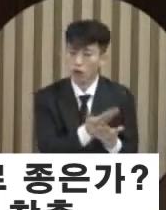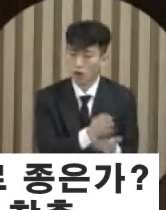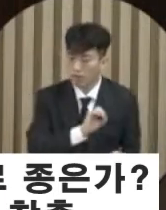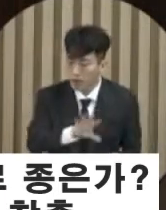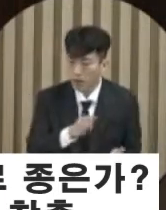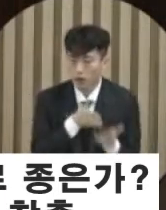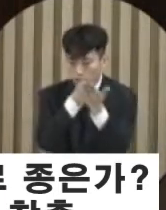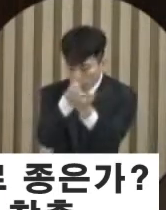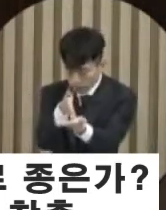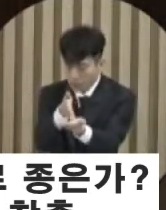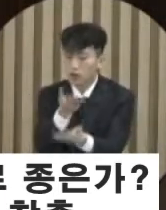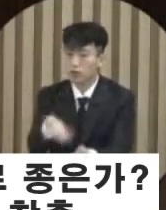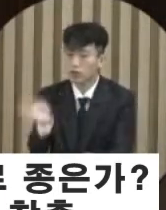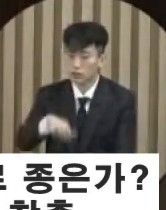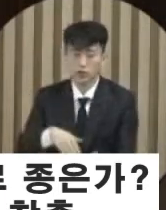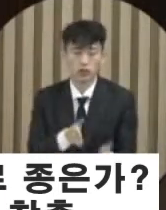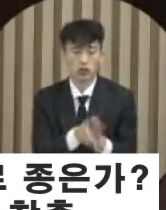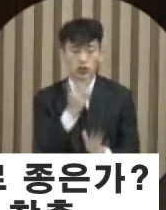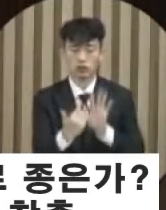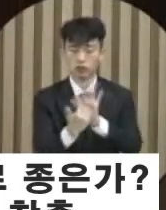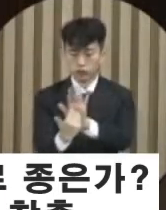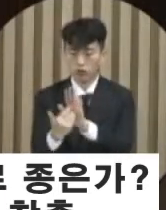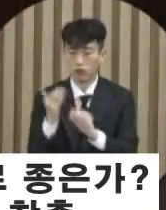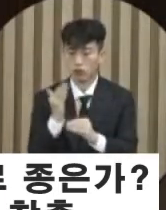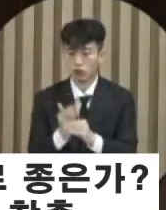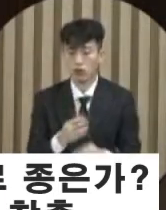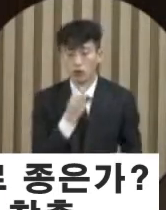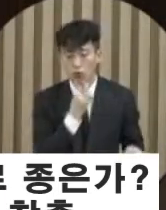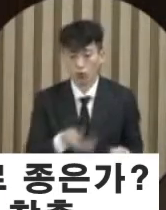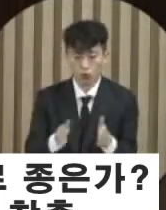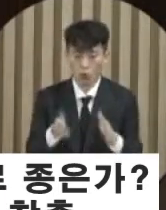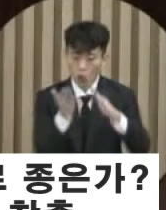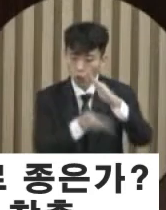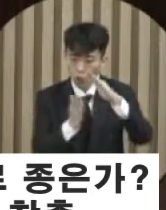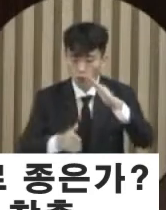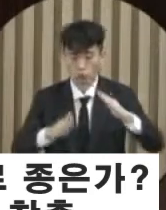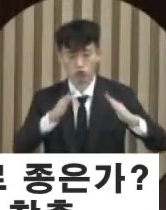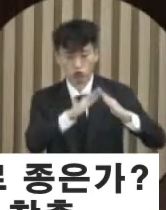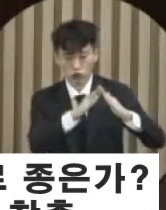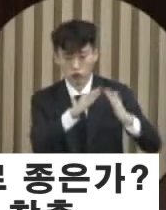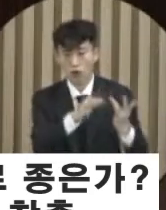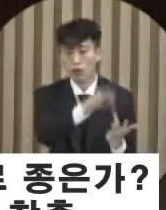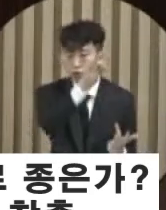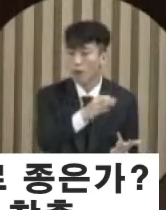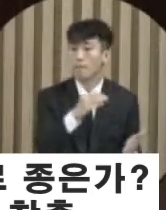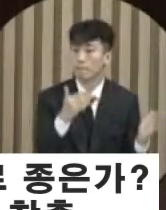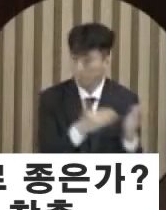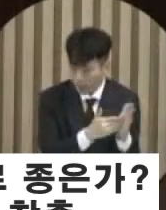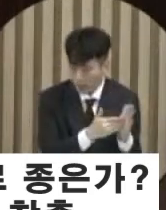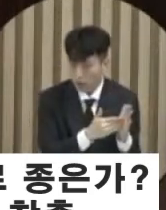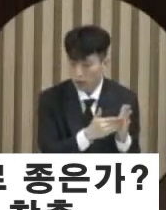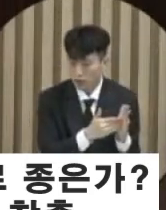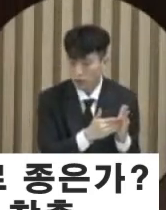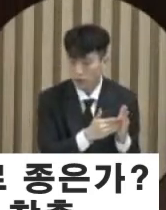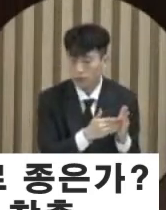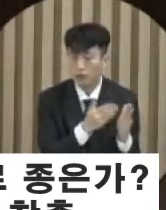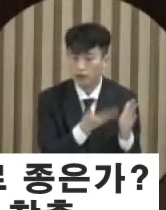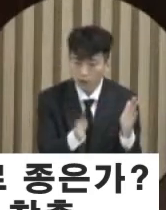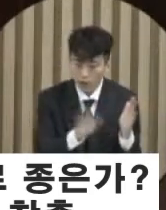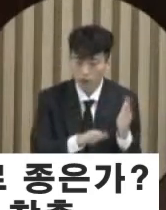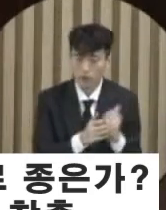있습니다. 그런데 건너편에는 경기도의 공동주택 공모 사업이 선정되어서 경기도가 화성 주민들의 정주